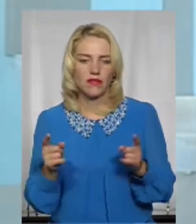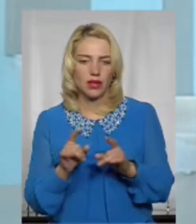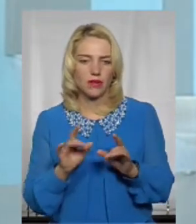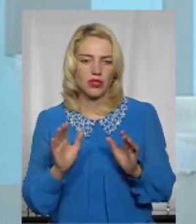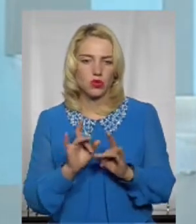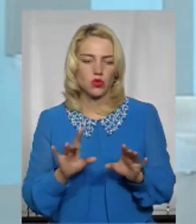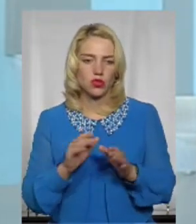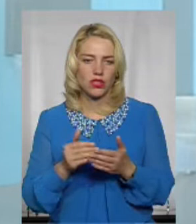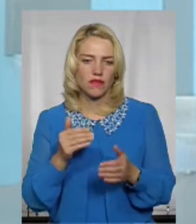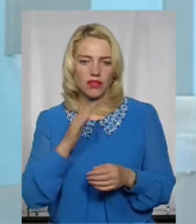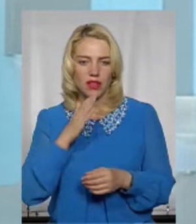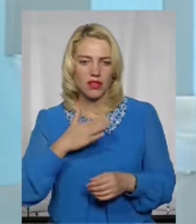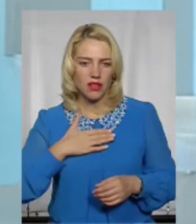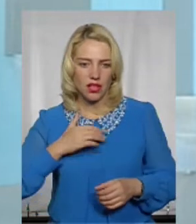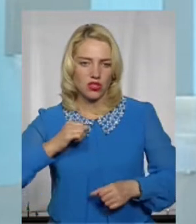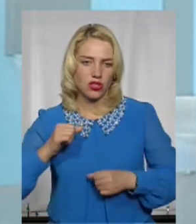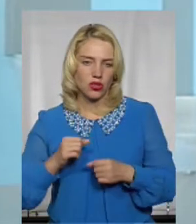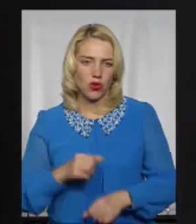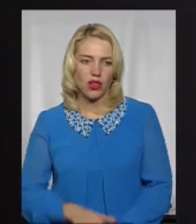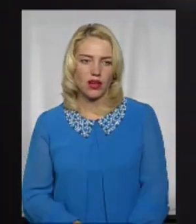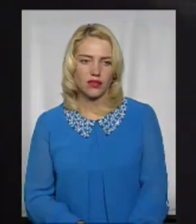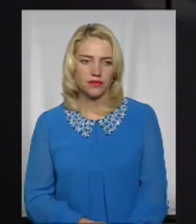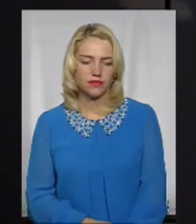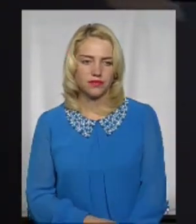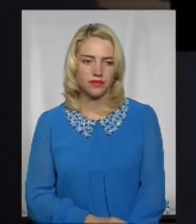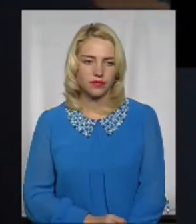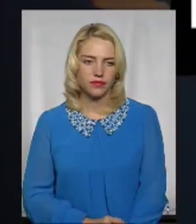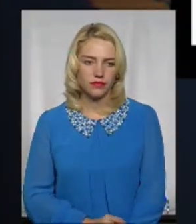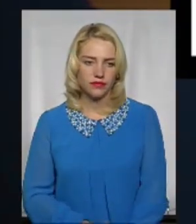наших колег від UA Волинь. Прошу.